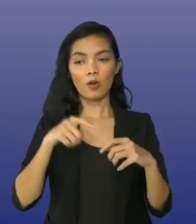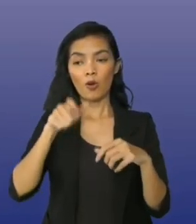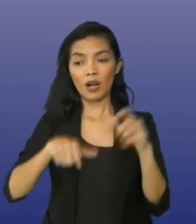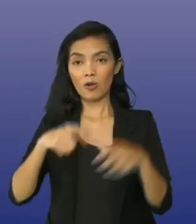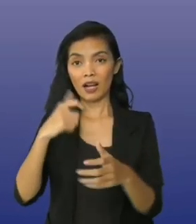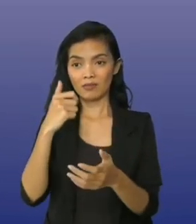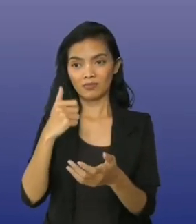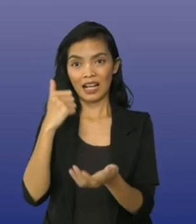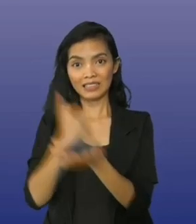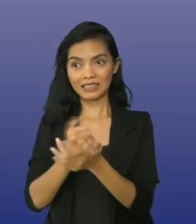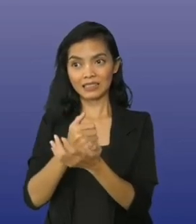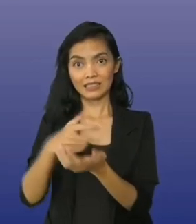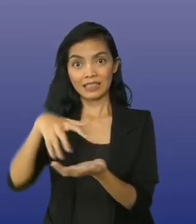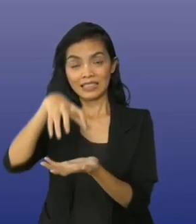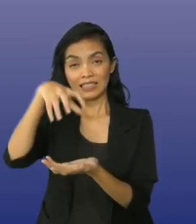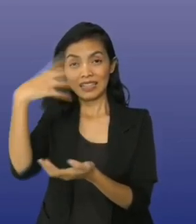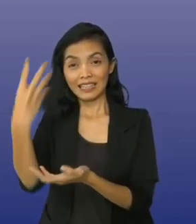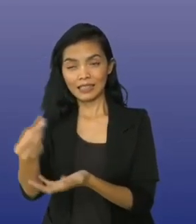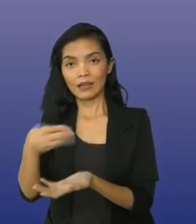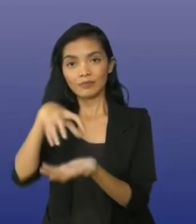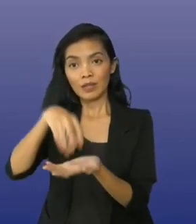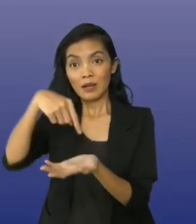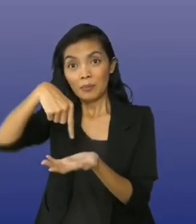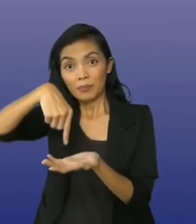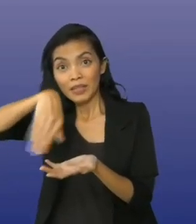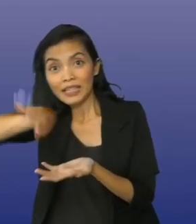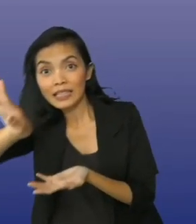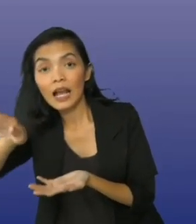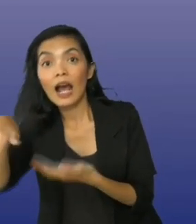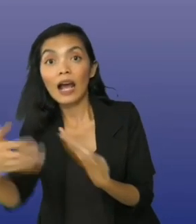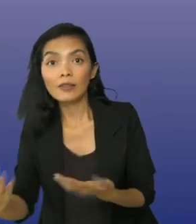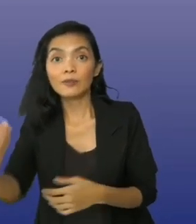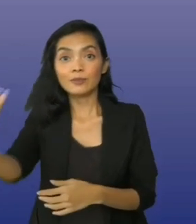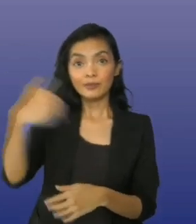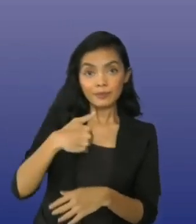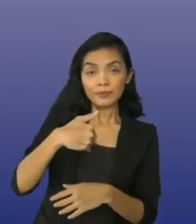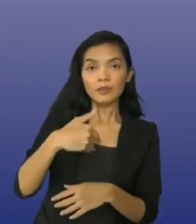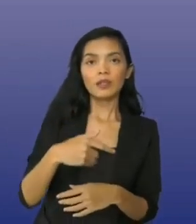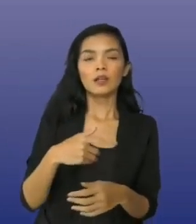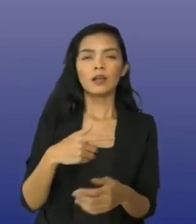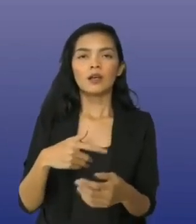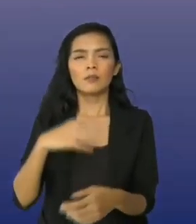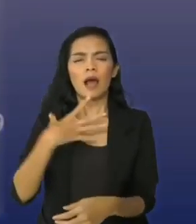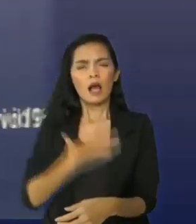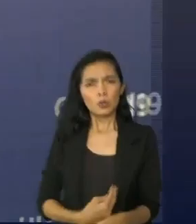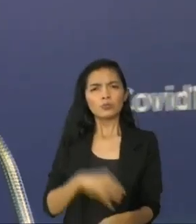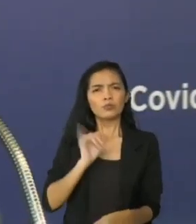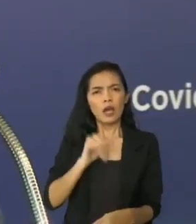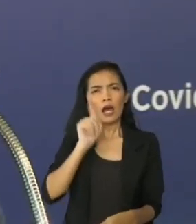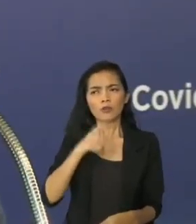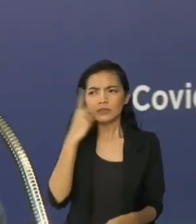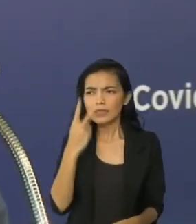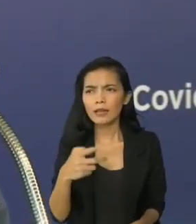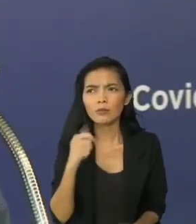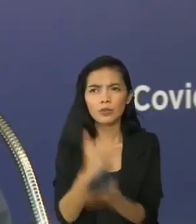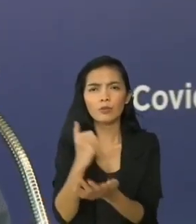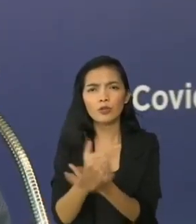maupun Keluar kita semua maklum bahwa satu hal yang betul-betul harus diperhatikan hari ini